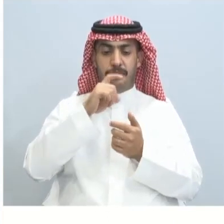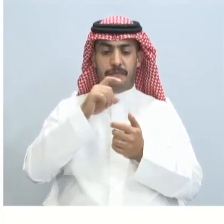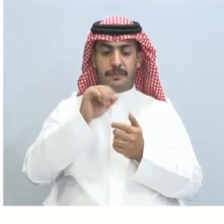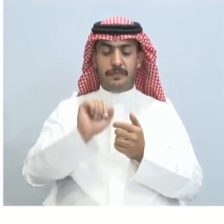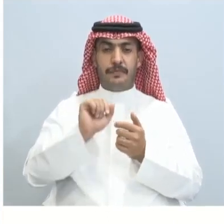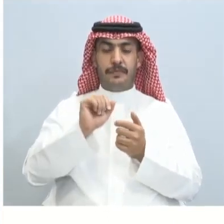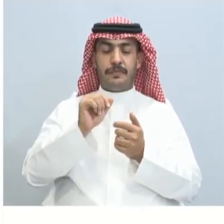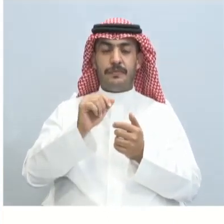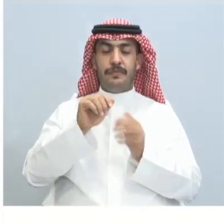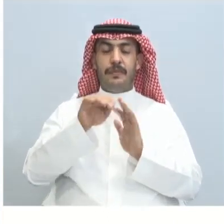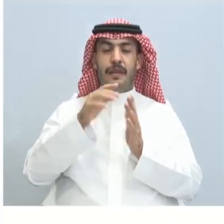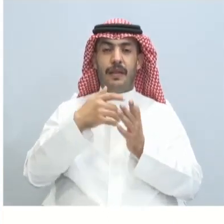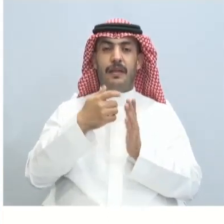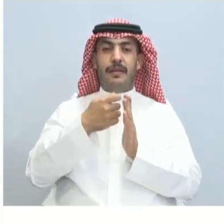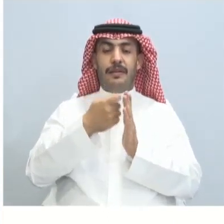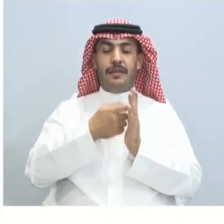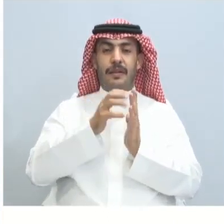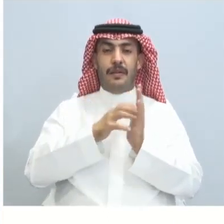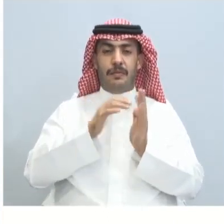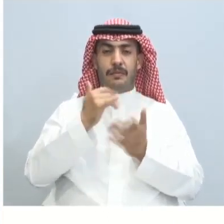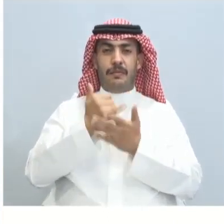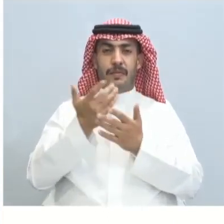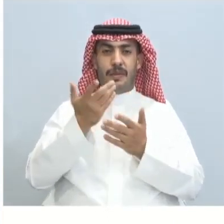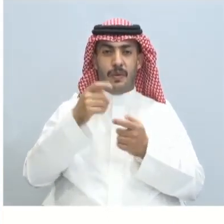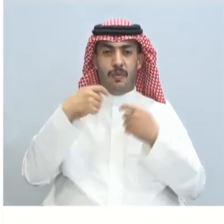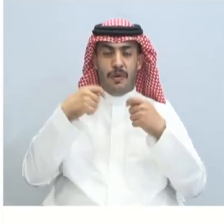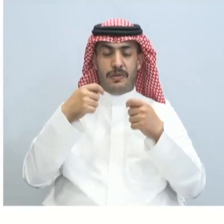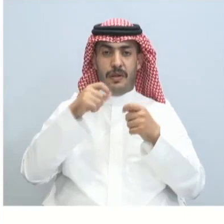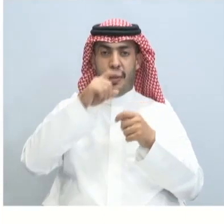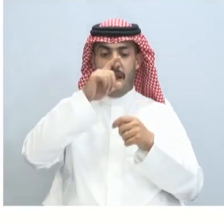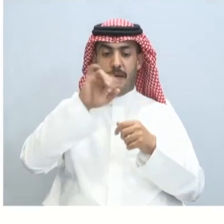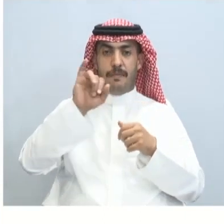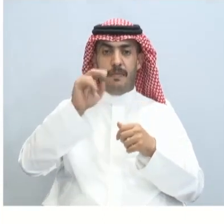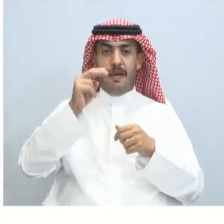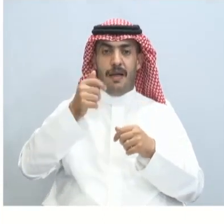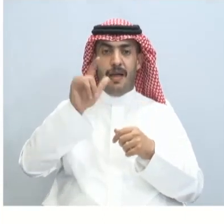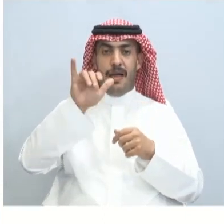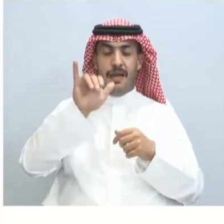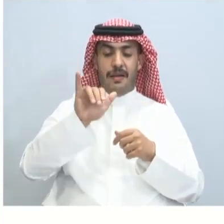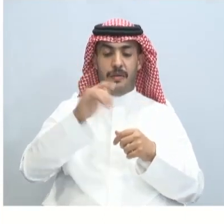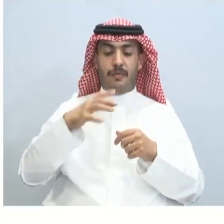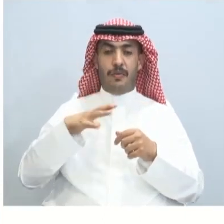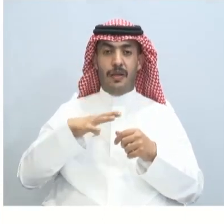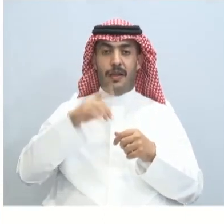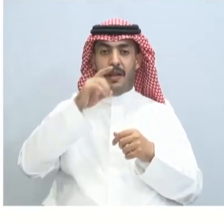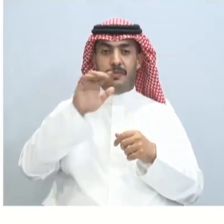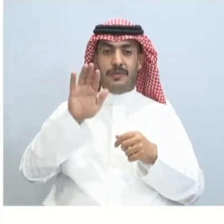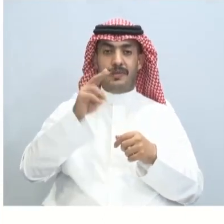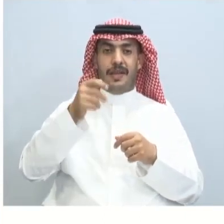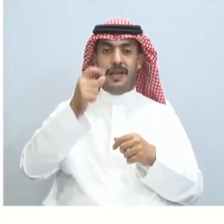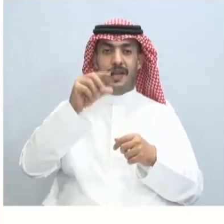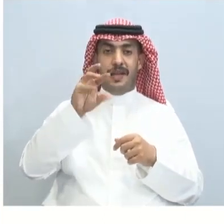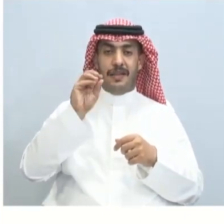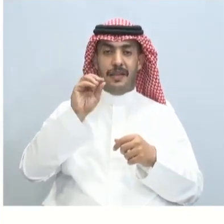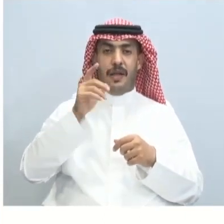لمصدر او الخطاب الموجه لمن هل موجه لوزير اذا نكتب معالي موجه لمدير مكتب سعاده